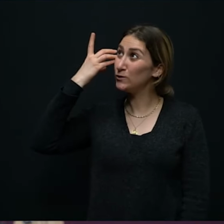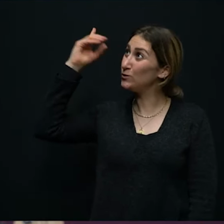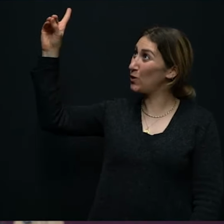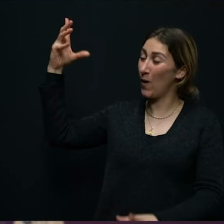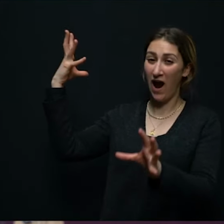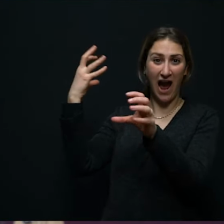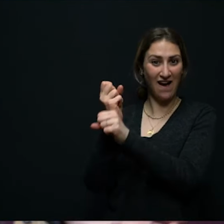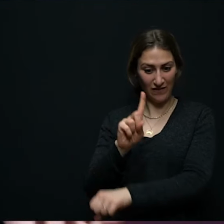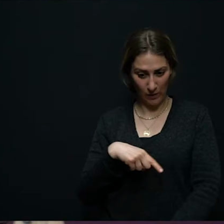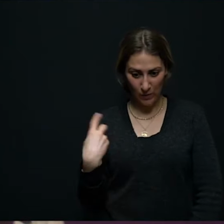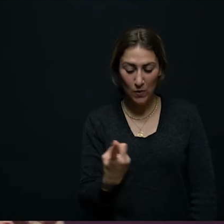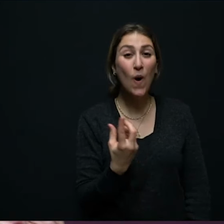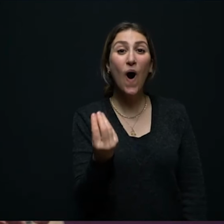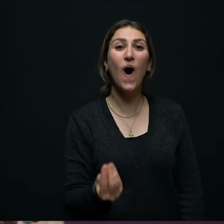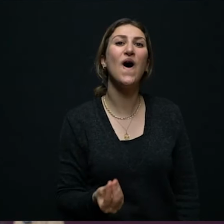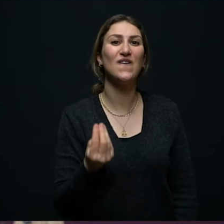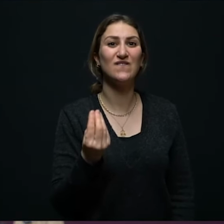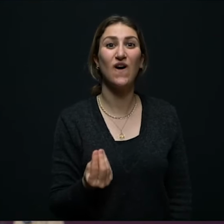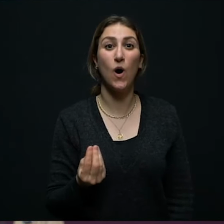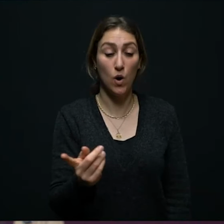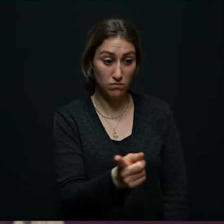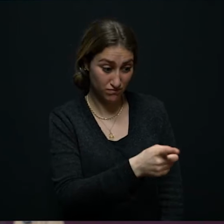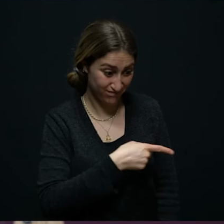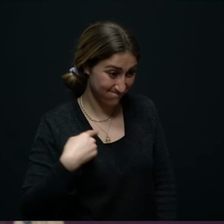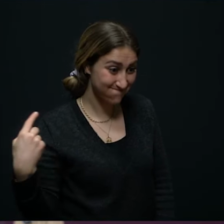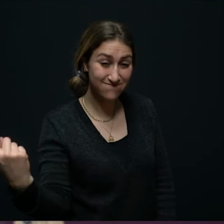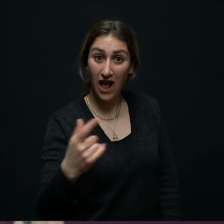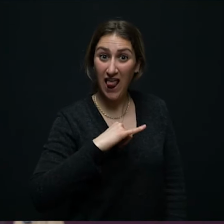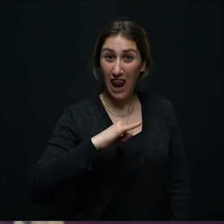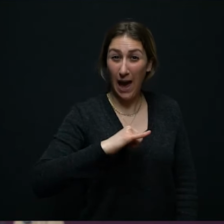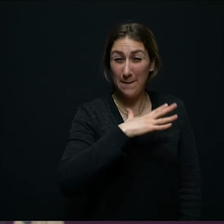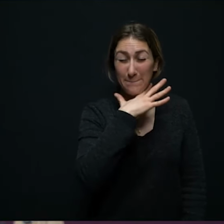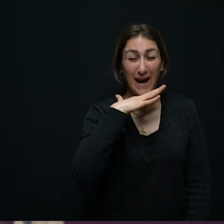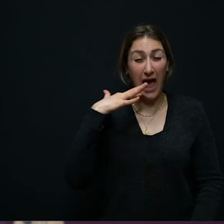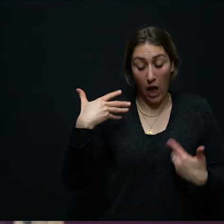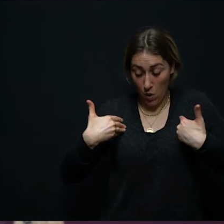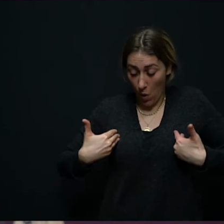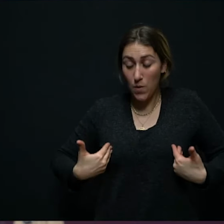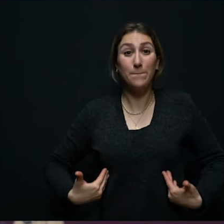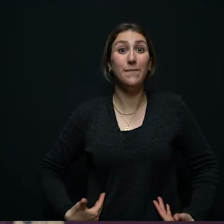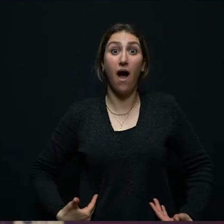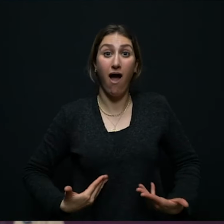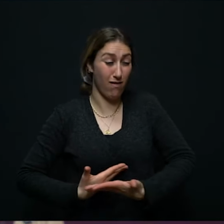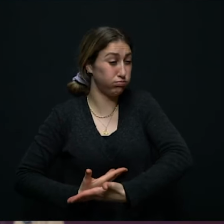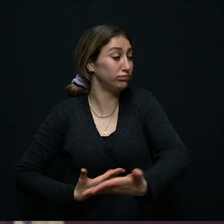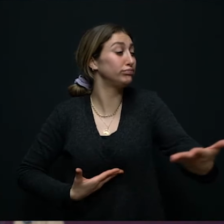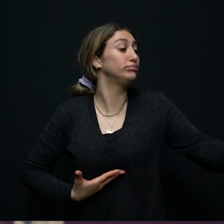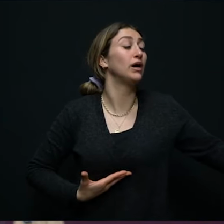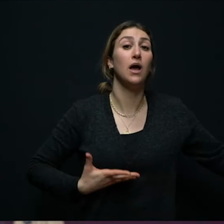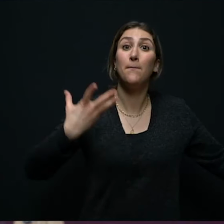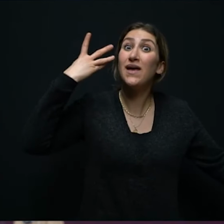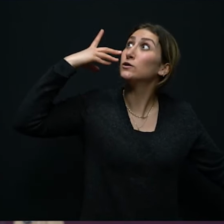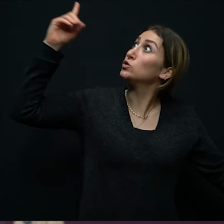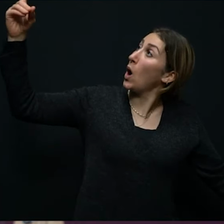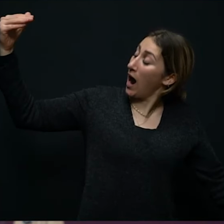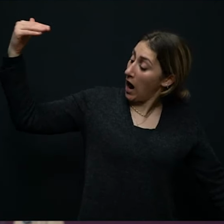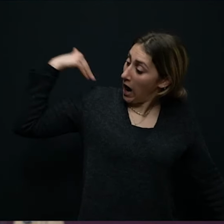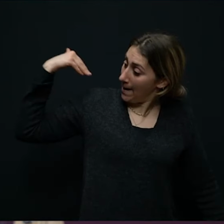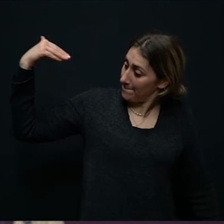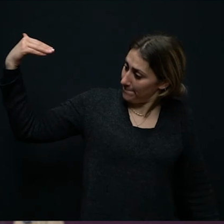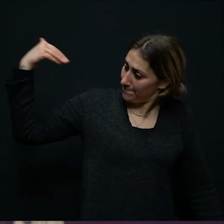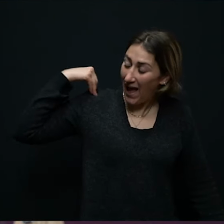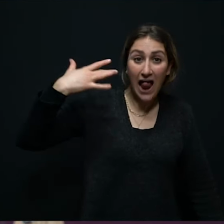comme des autres êtres humains ma partie moment dieu nous appelle à louis nous sommes mis à part